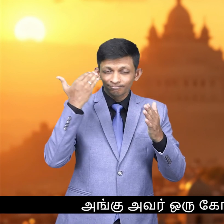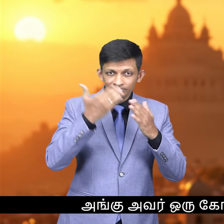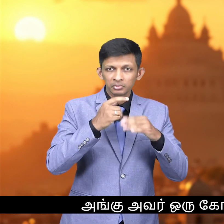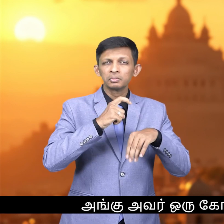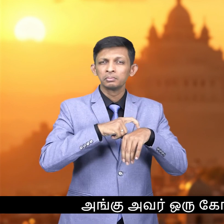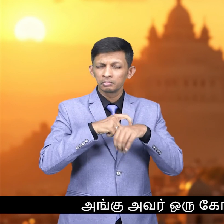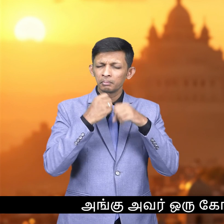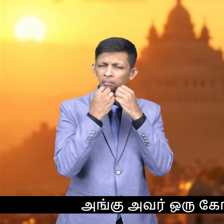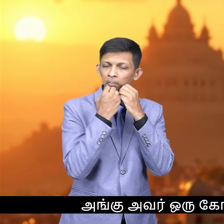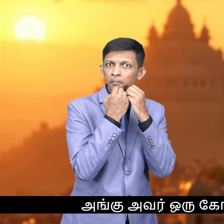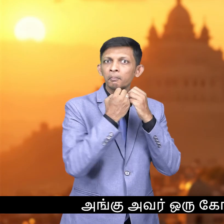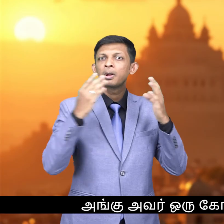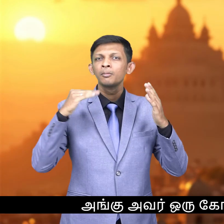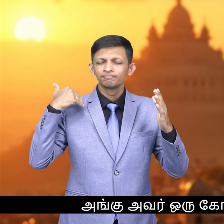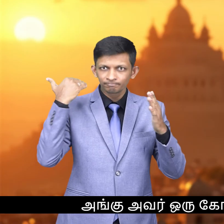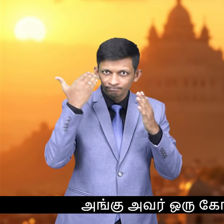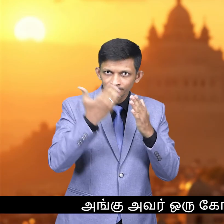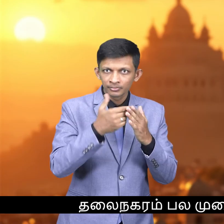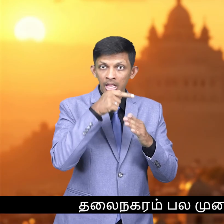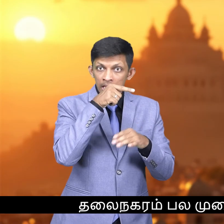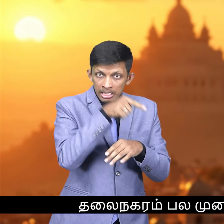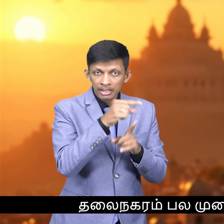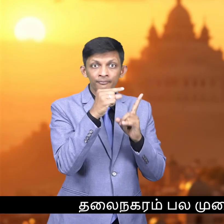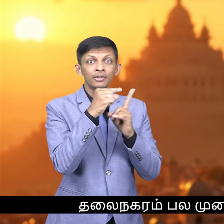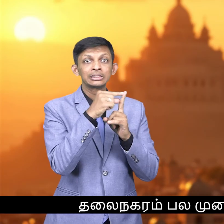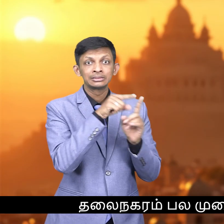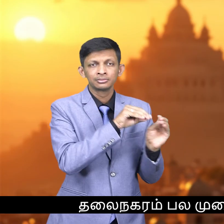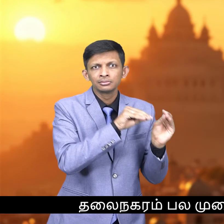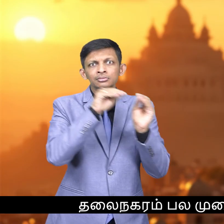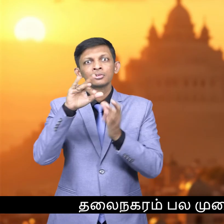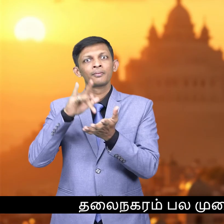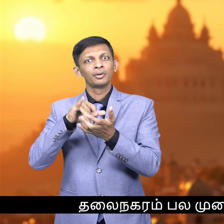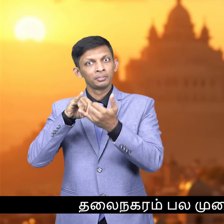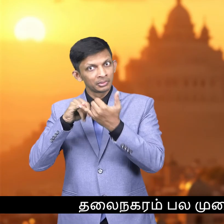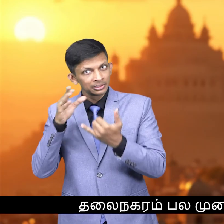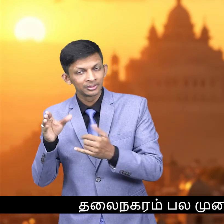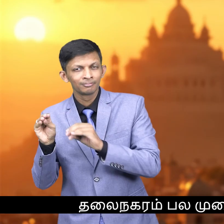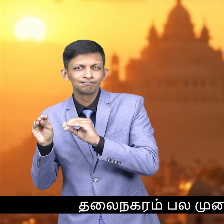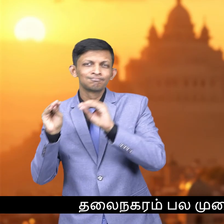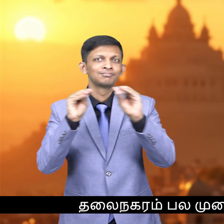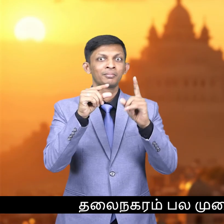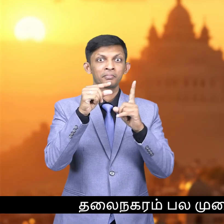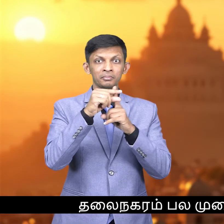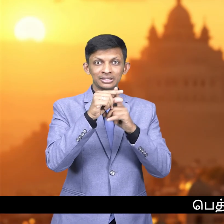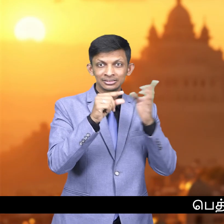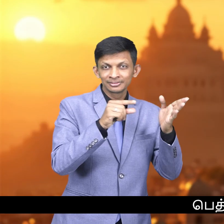அங்கு அவர் ஒரு கோட்டையை கட்டினார். பின்னர் தலைநகரம் பலமுறை படப்பள்ளியில் இருந்து